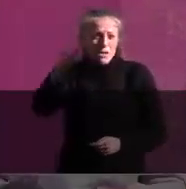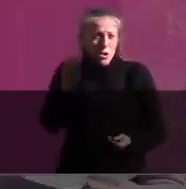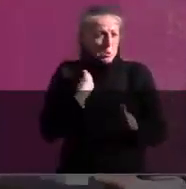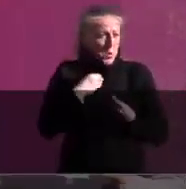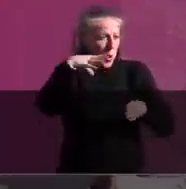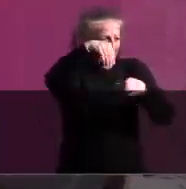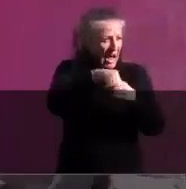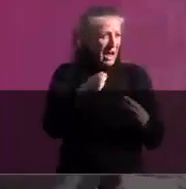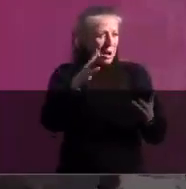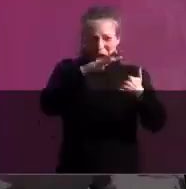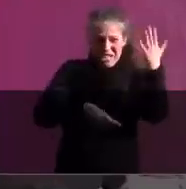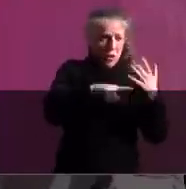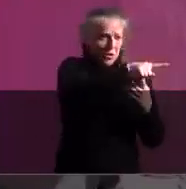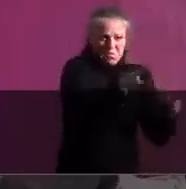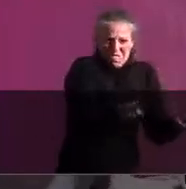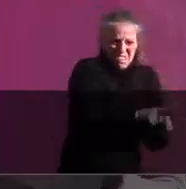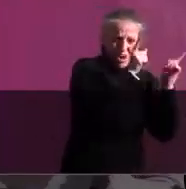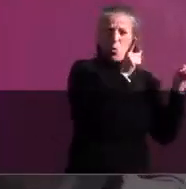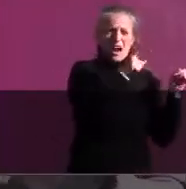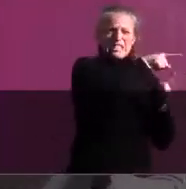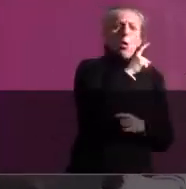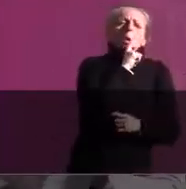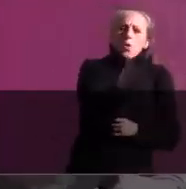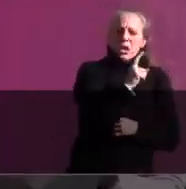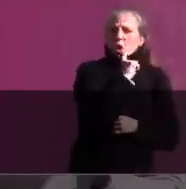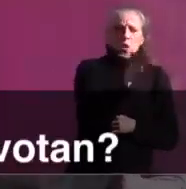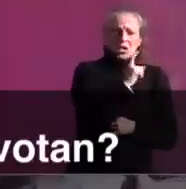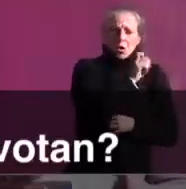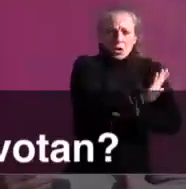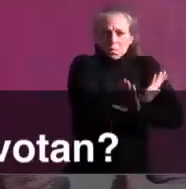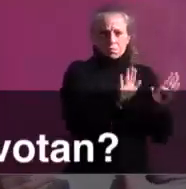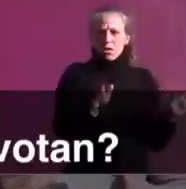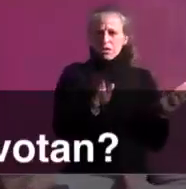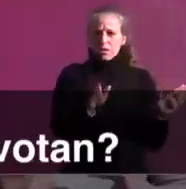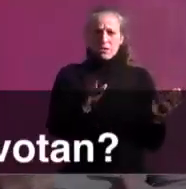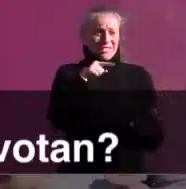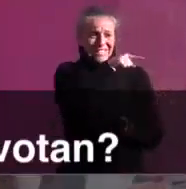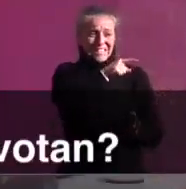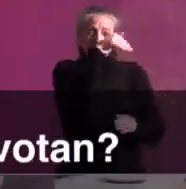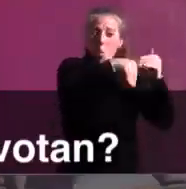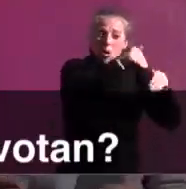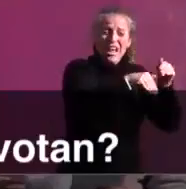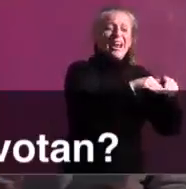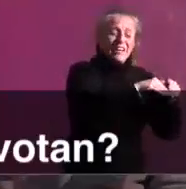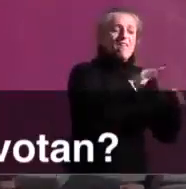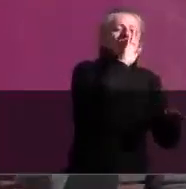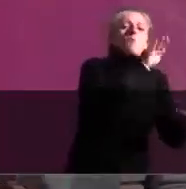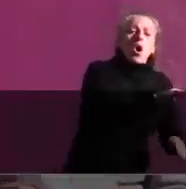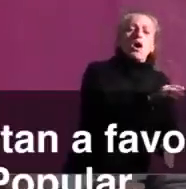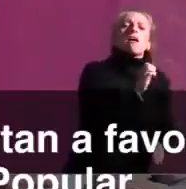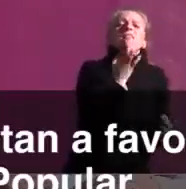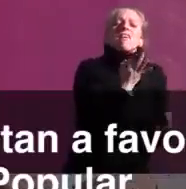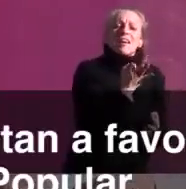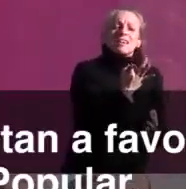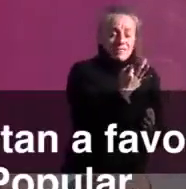gent. Ells només saben votar en contra. I allà on voten a favor de què voten?